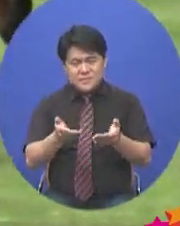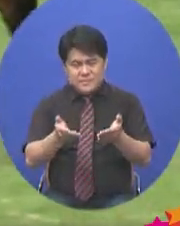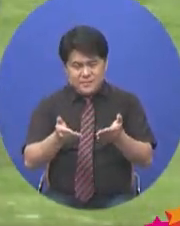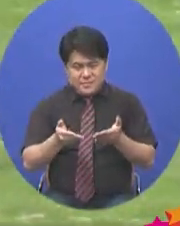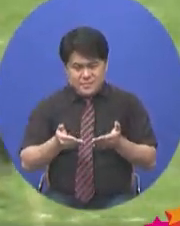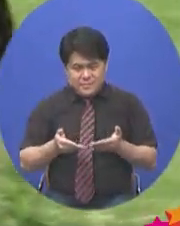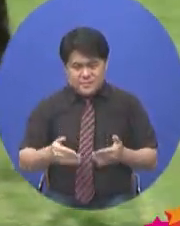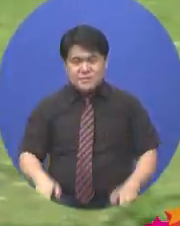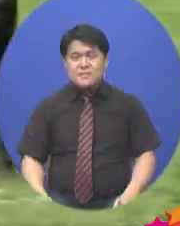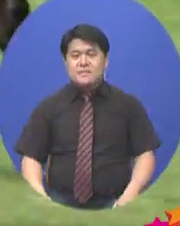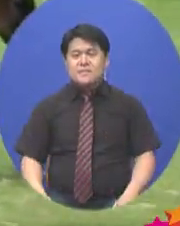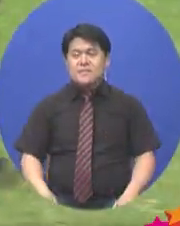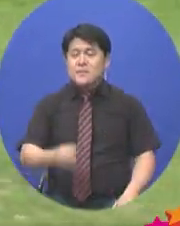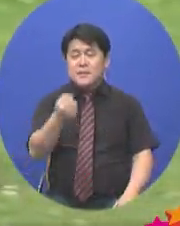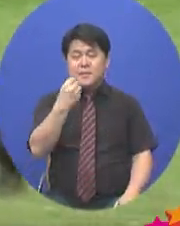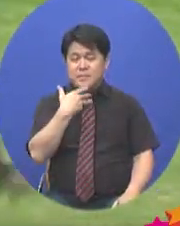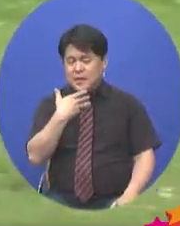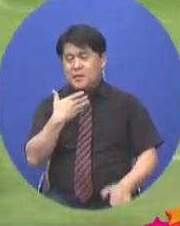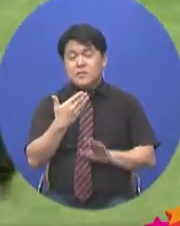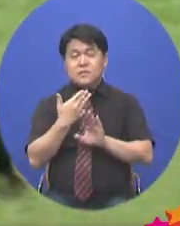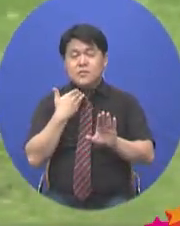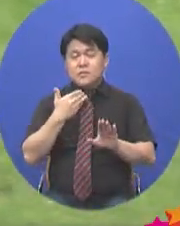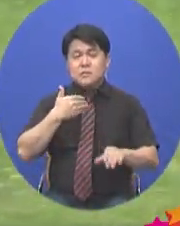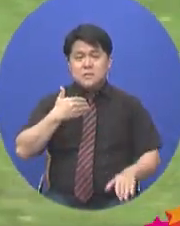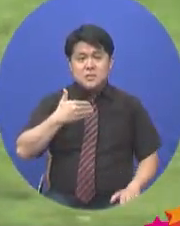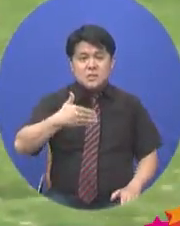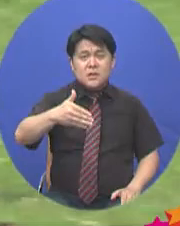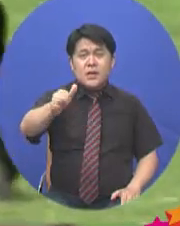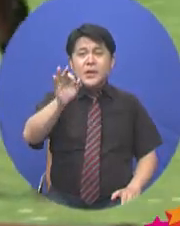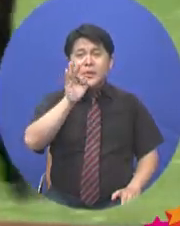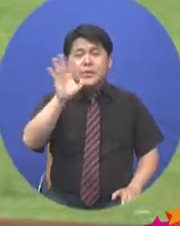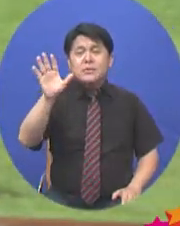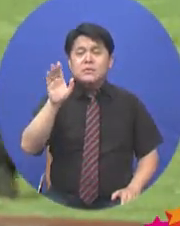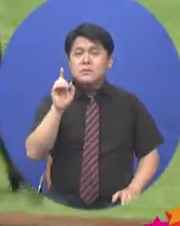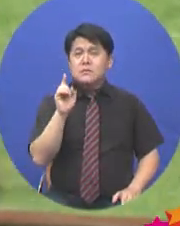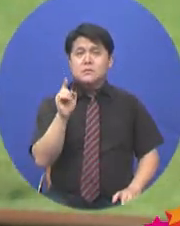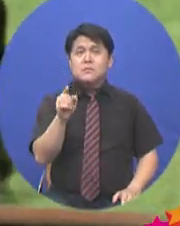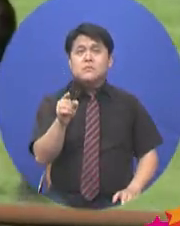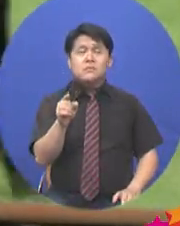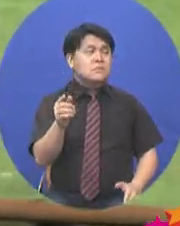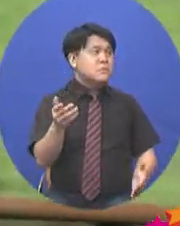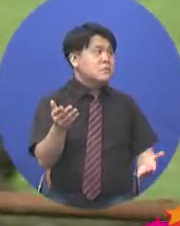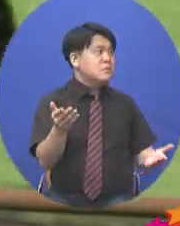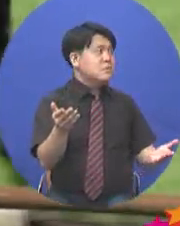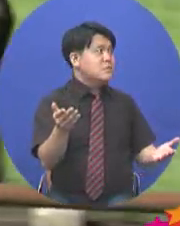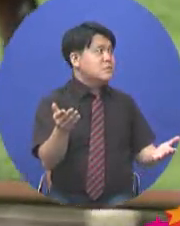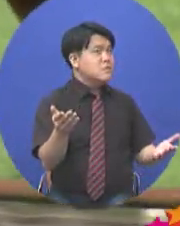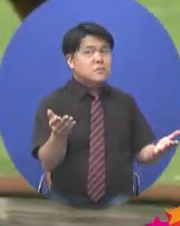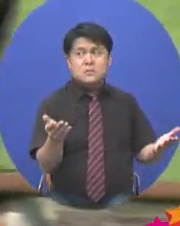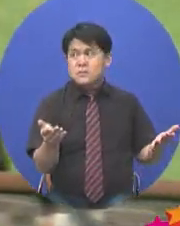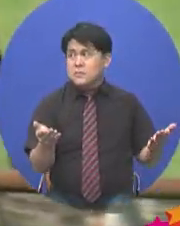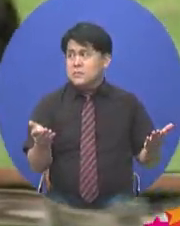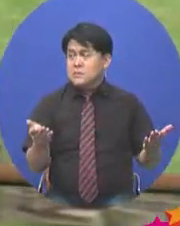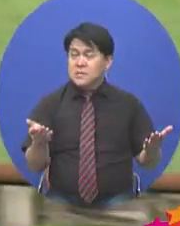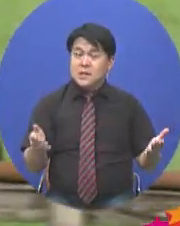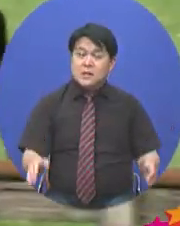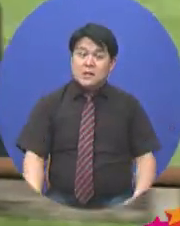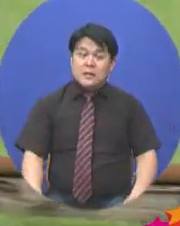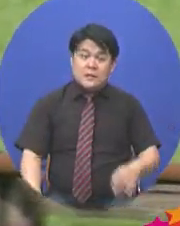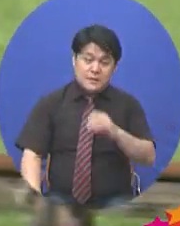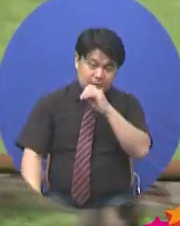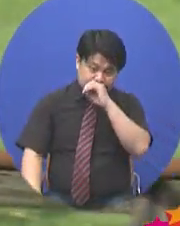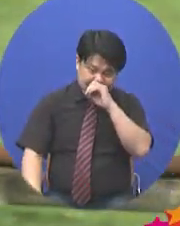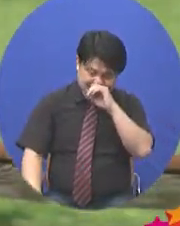사랑해 사랑해 그 한마디 남기고 떠난 사람들